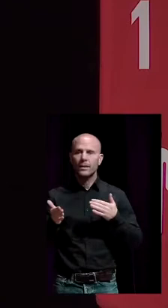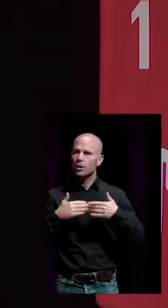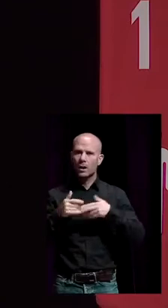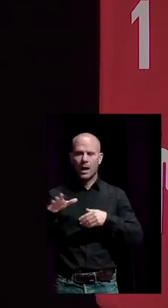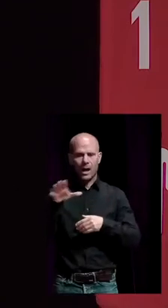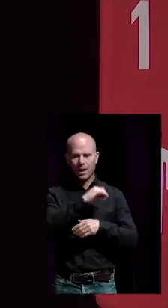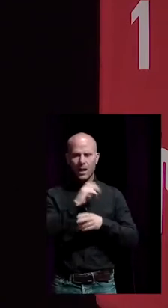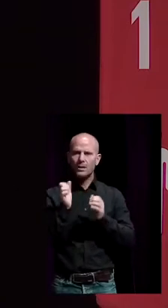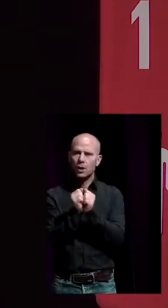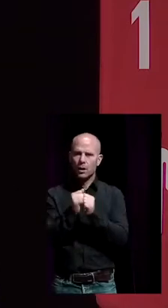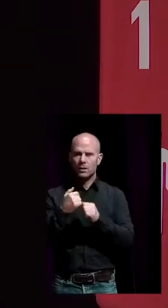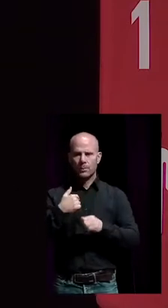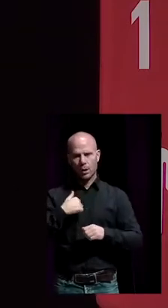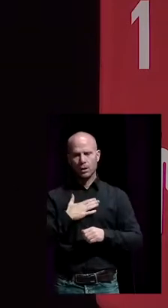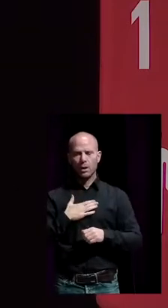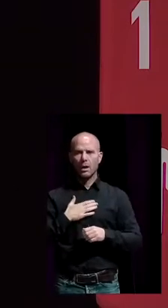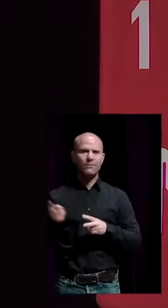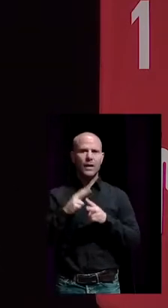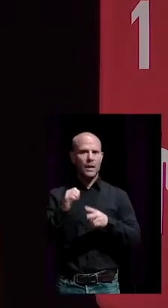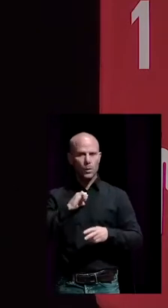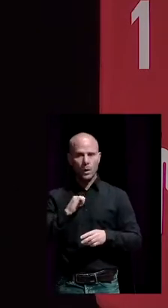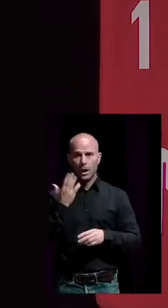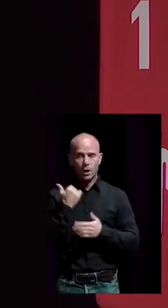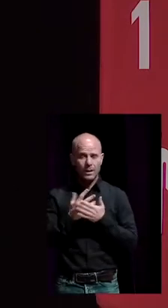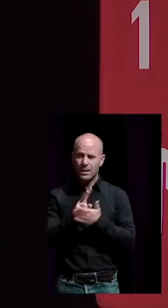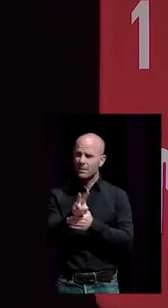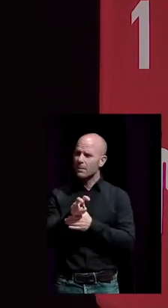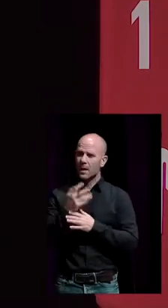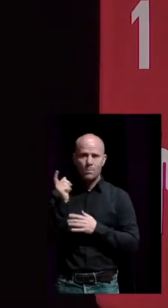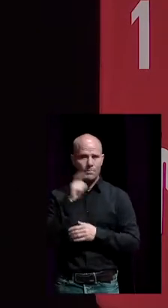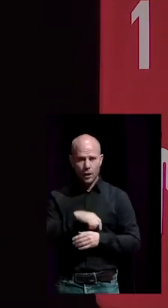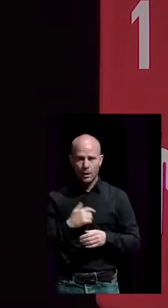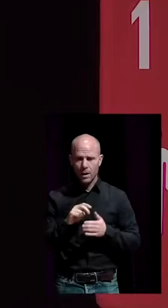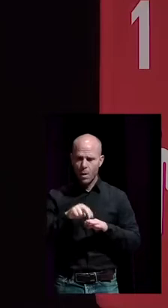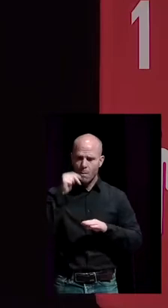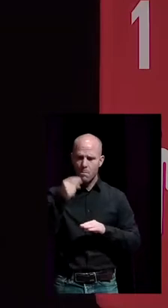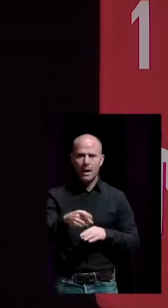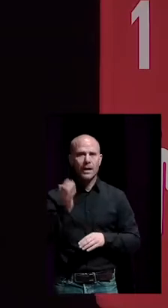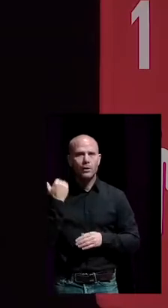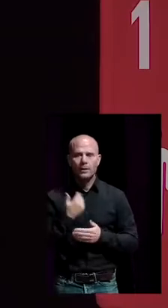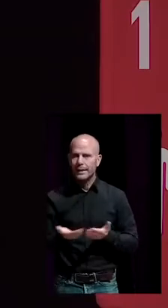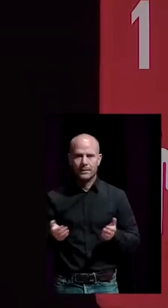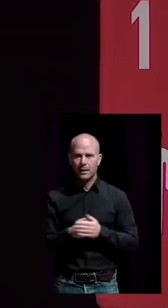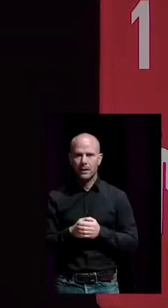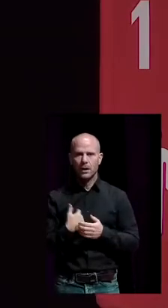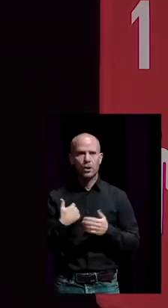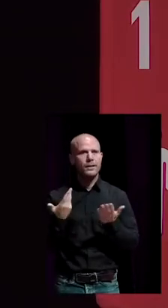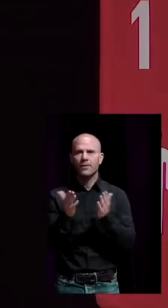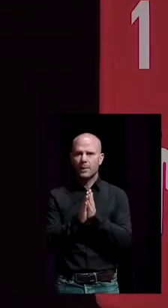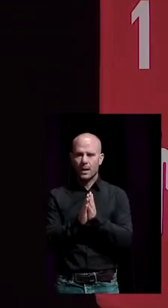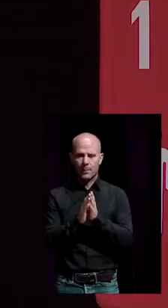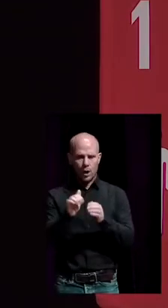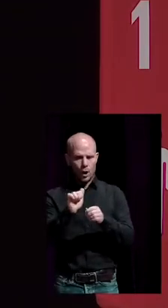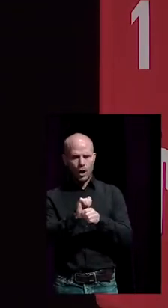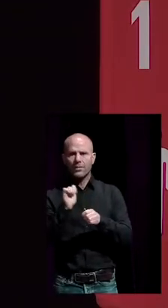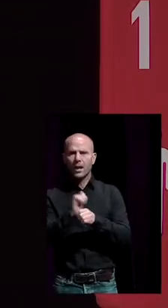grejerna som jag tyckte var roligast. Jag kunde inte springa. Jag kunde inte hoppa. Och jag kunde inte vara med på många övningar sådär,